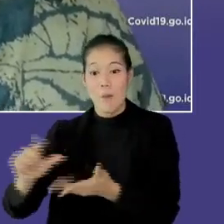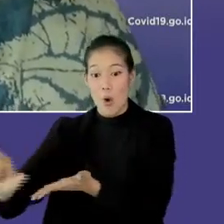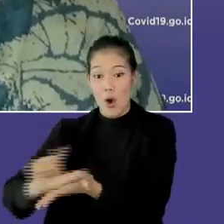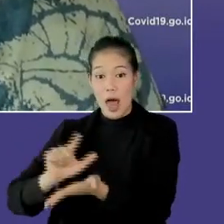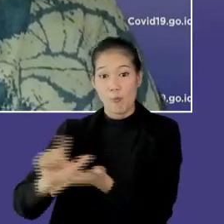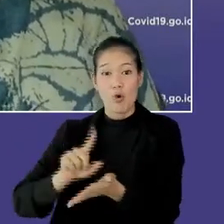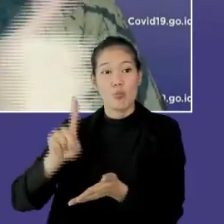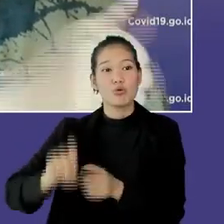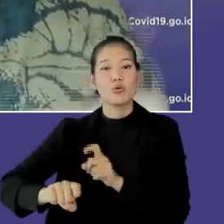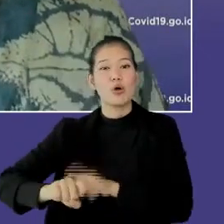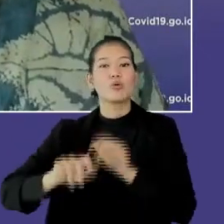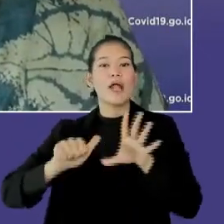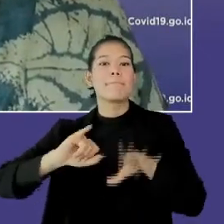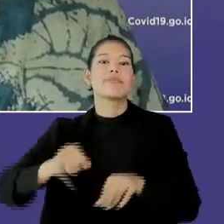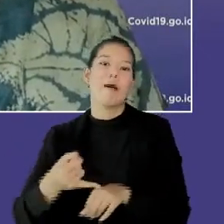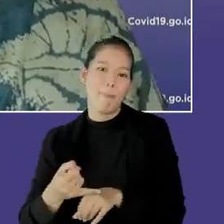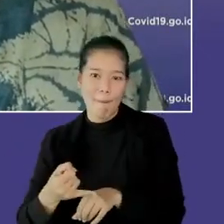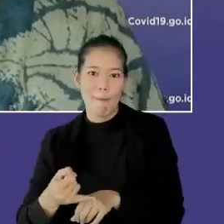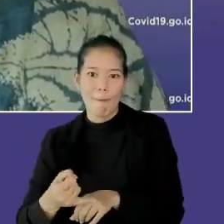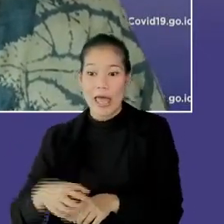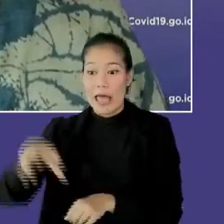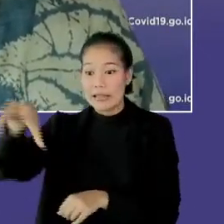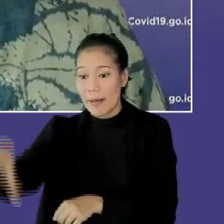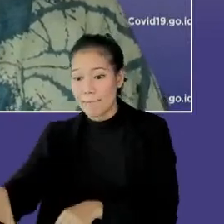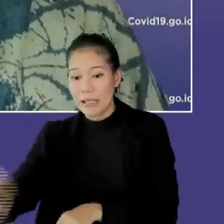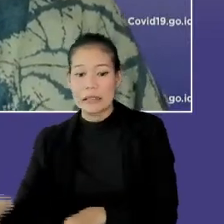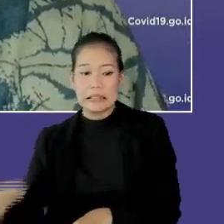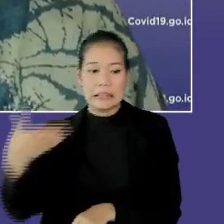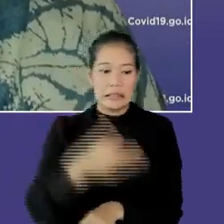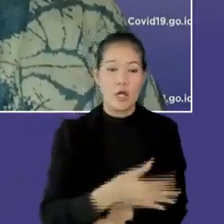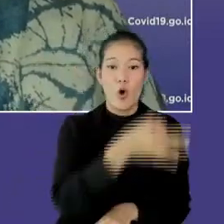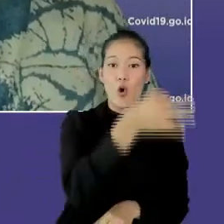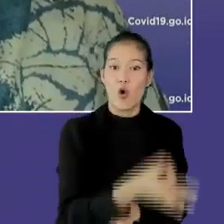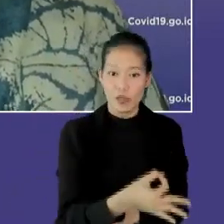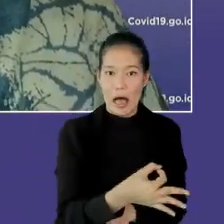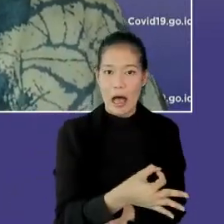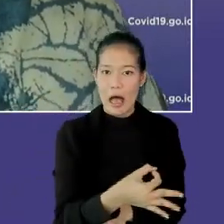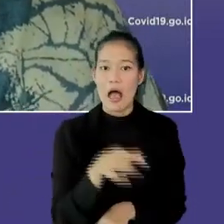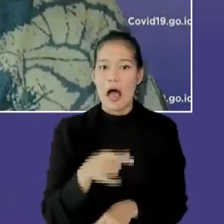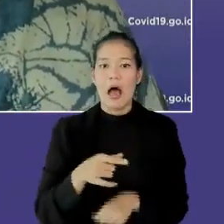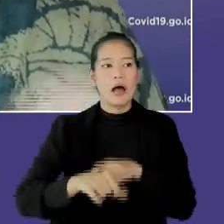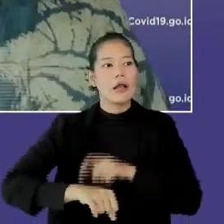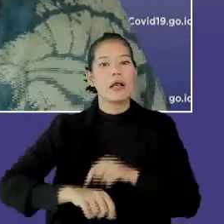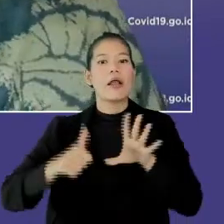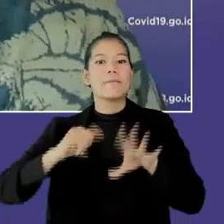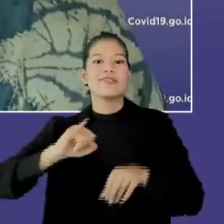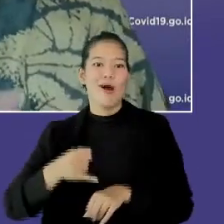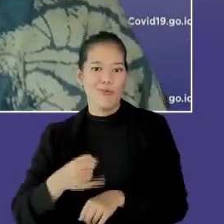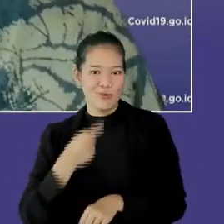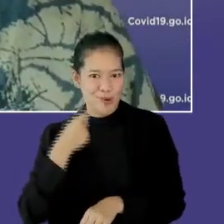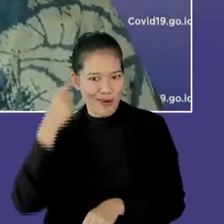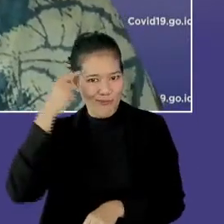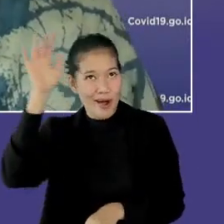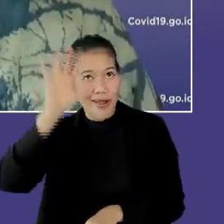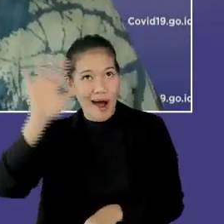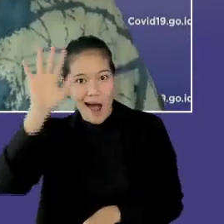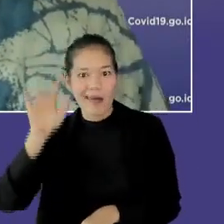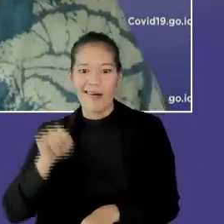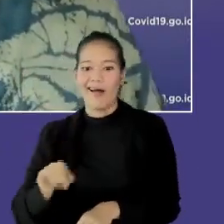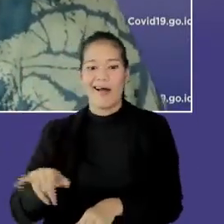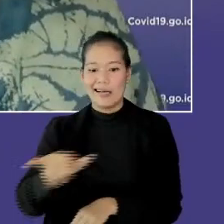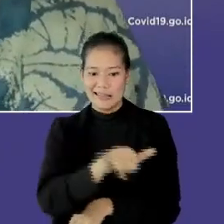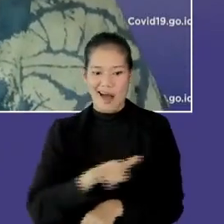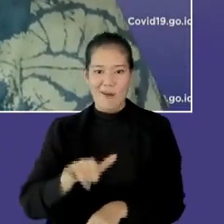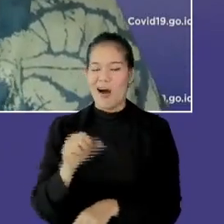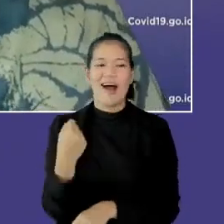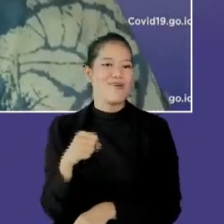dari rumah harus pergi ke kota tempat dia ditugaskan untuk posko PPKM Mikro. Jadi kita bayangkan lagi tidak bisa kita samakan, gitu,